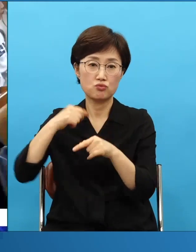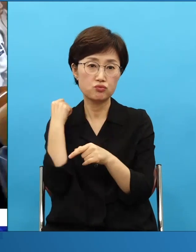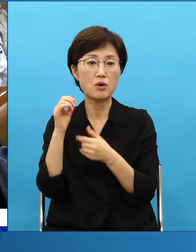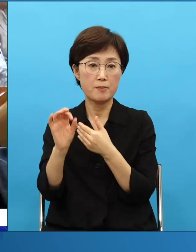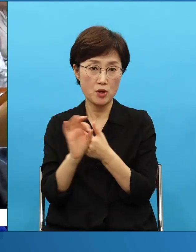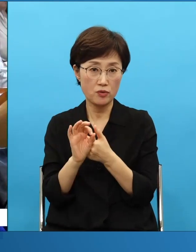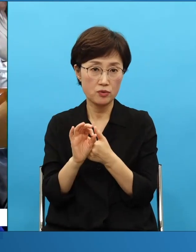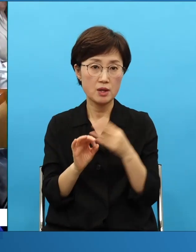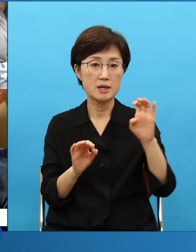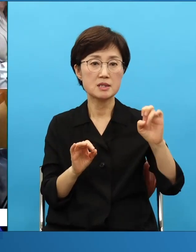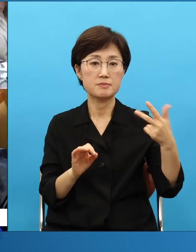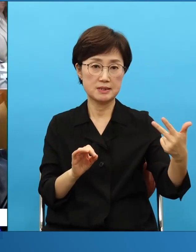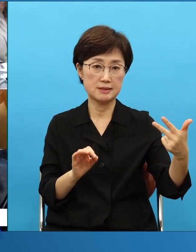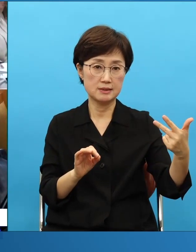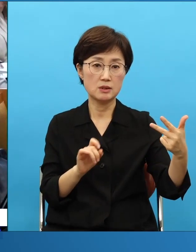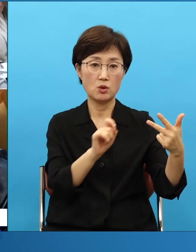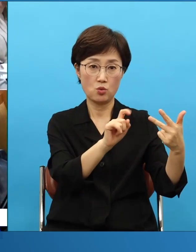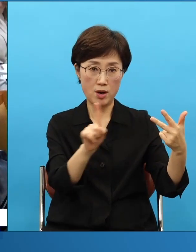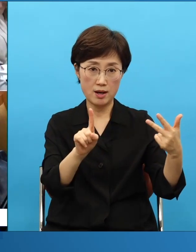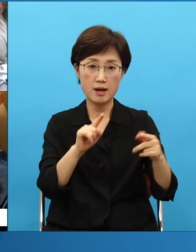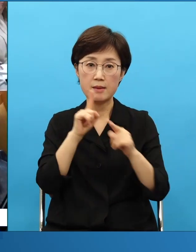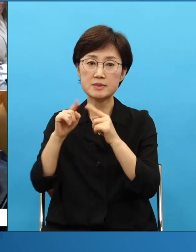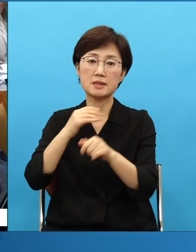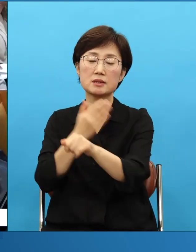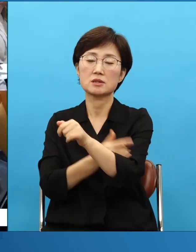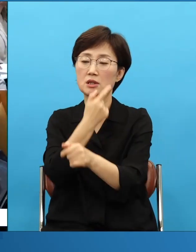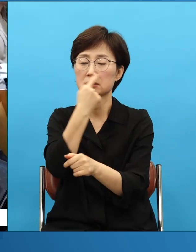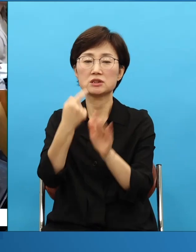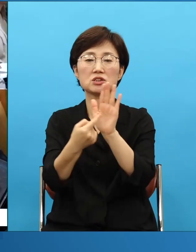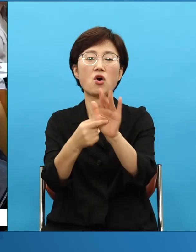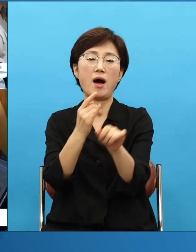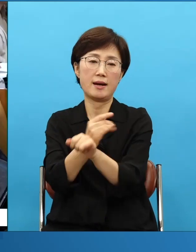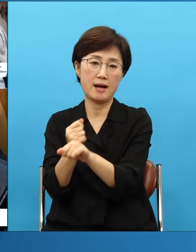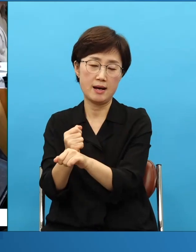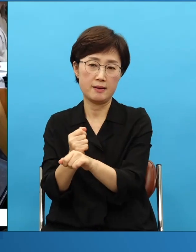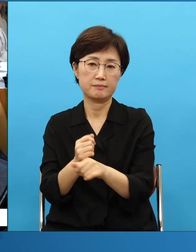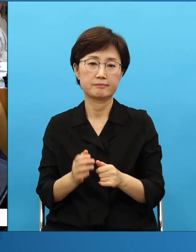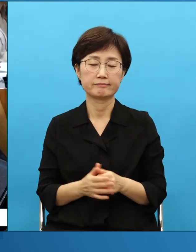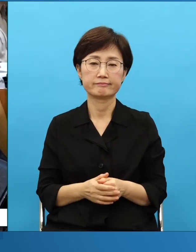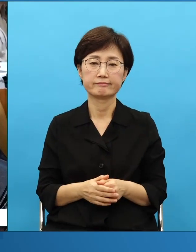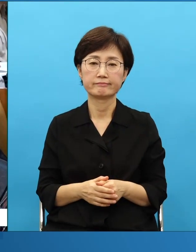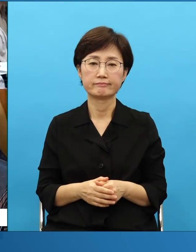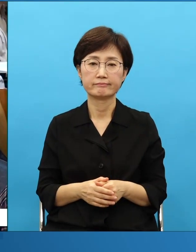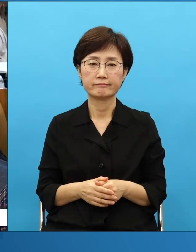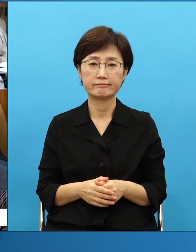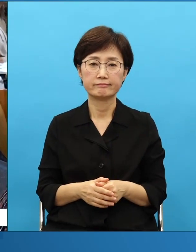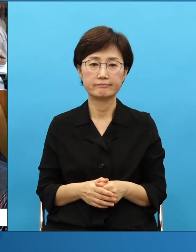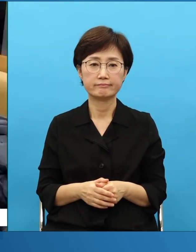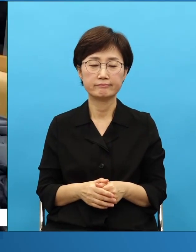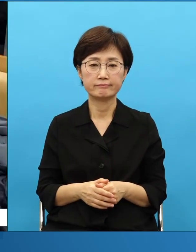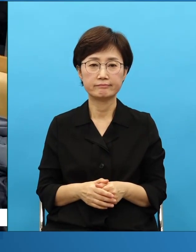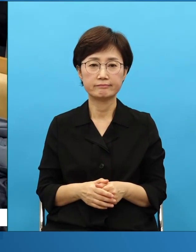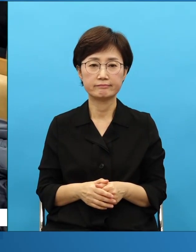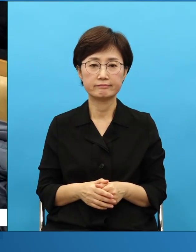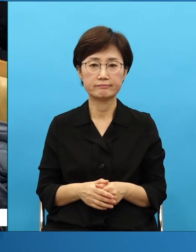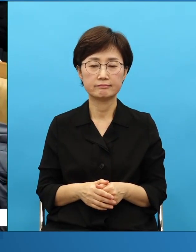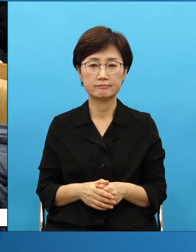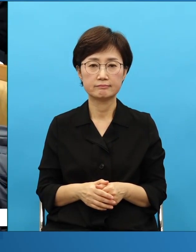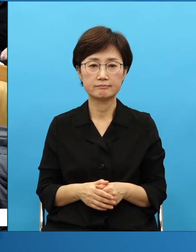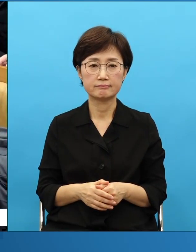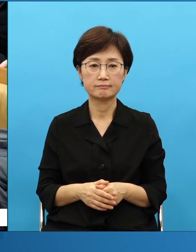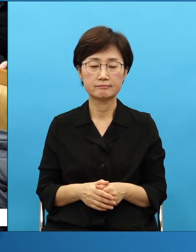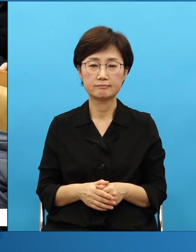순종하면, 47과 말씀의 능력을 증거하라 등 3강의 말씀이 선포됐습니다.